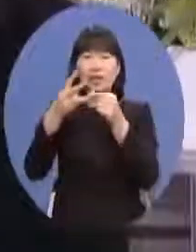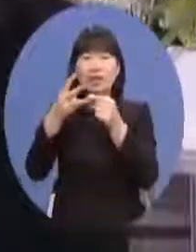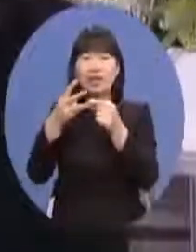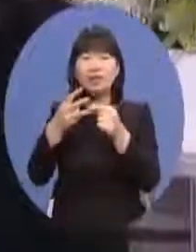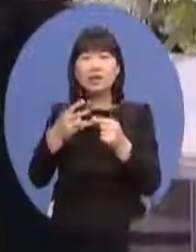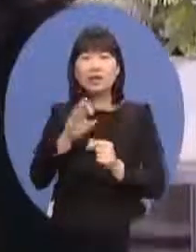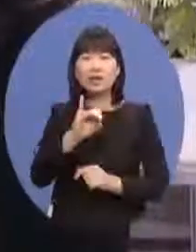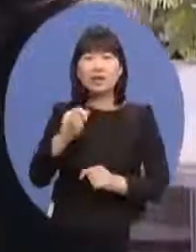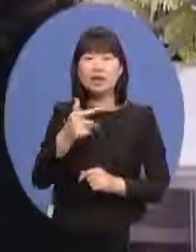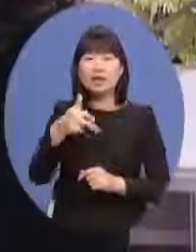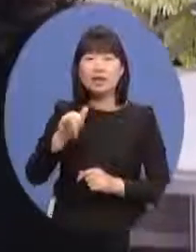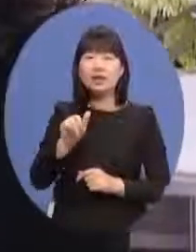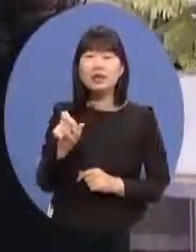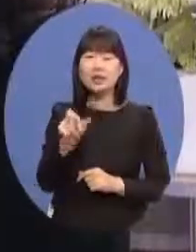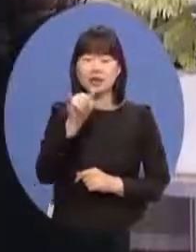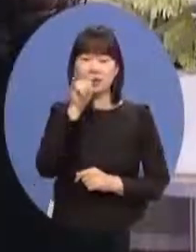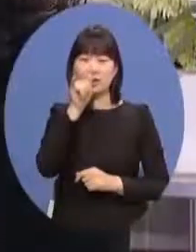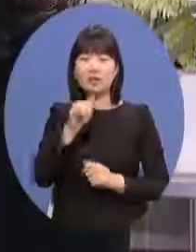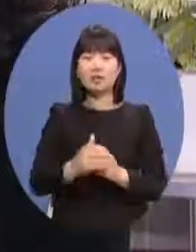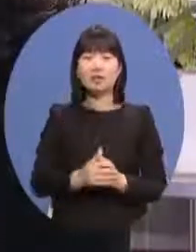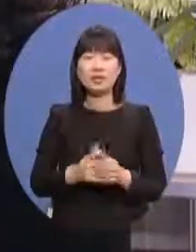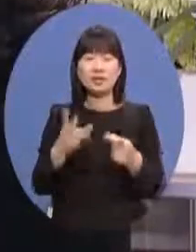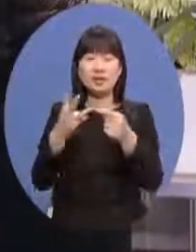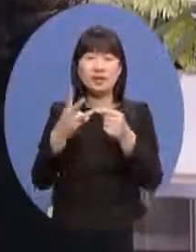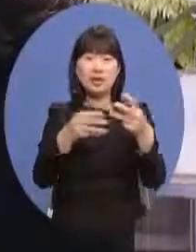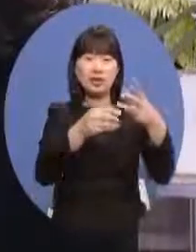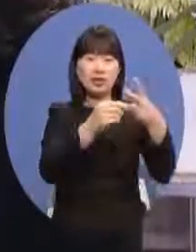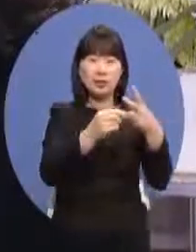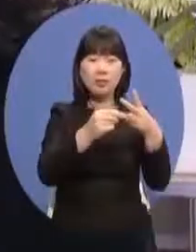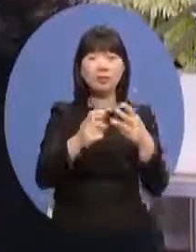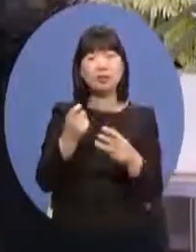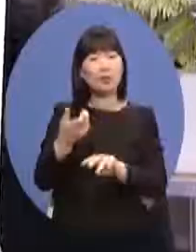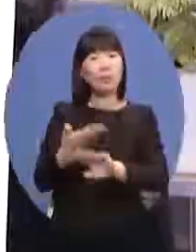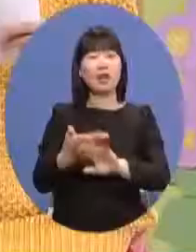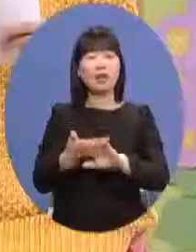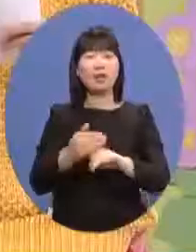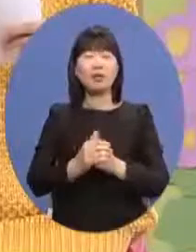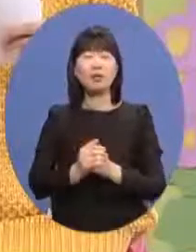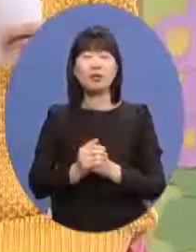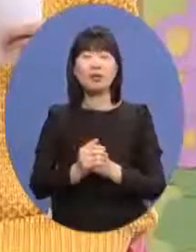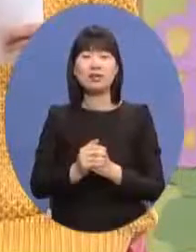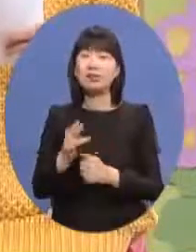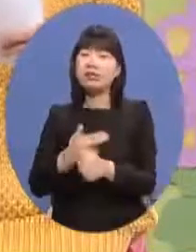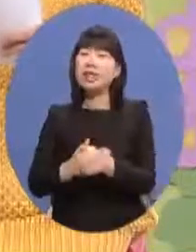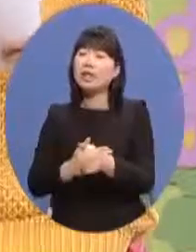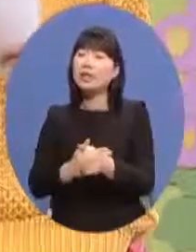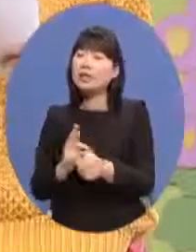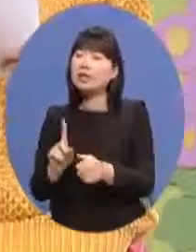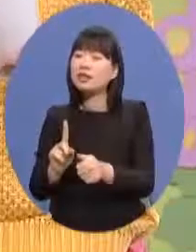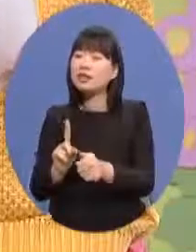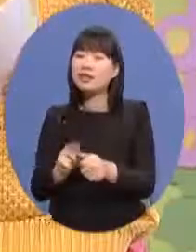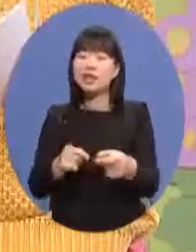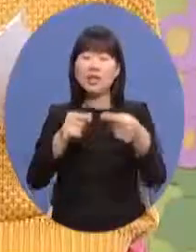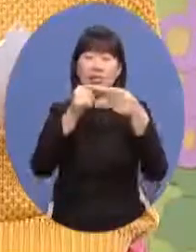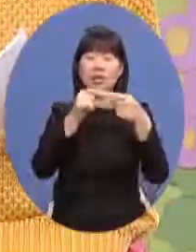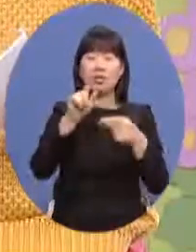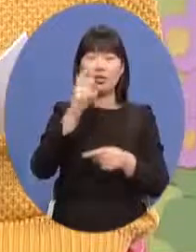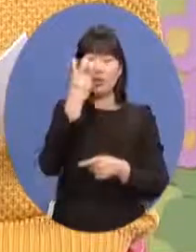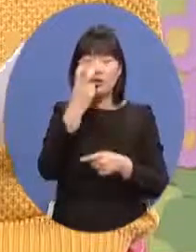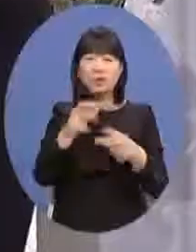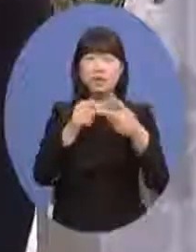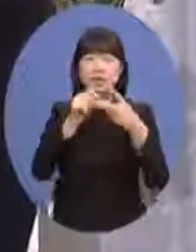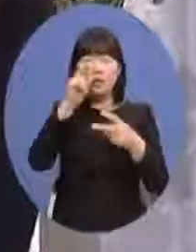3번 인지라고 쓰셨네요. 세 인지. 번째 게 지금 차이가 나고 있는데요. 그러네요. 선생님, 정답은? 정답은 1번 관찰,